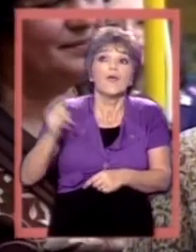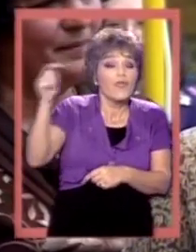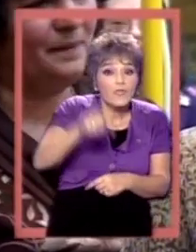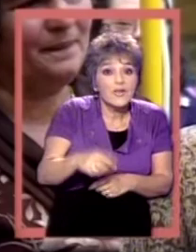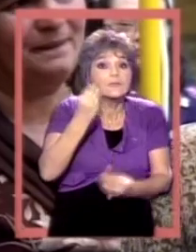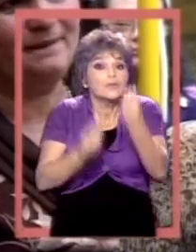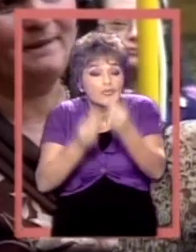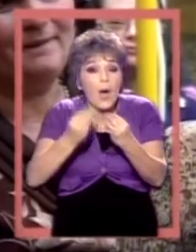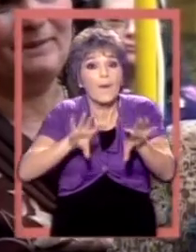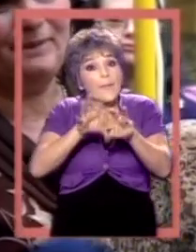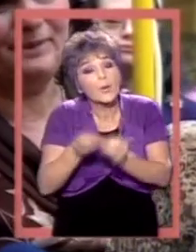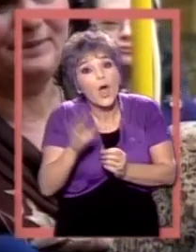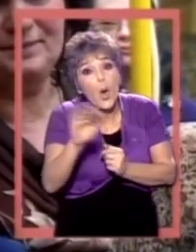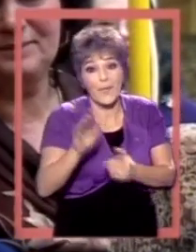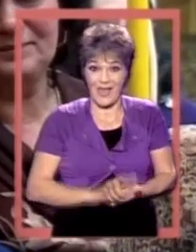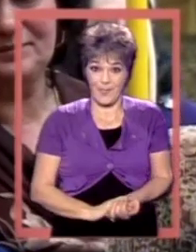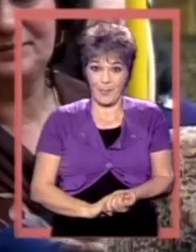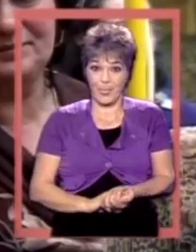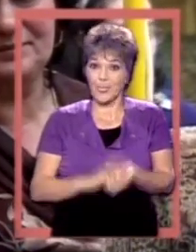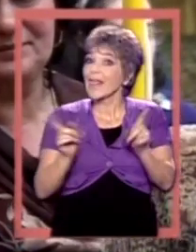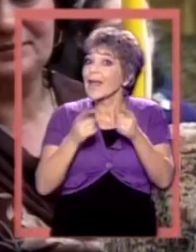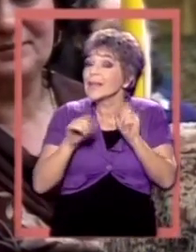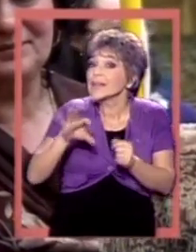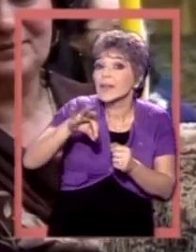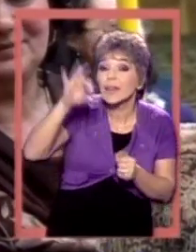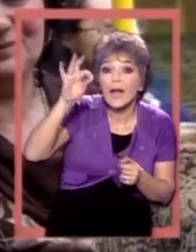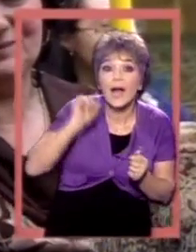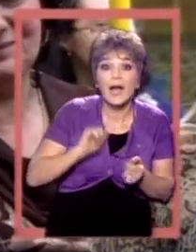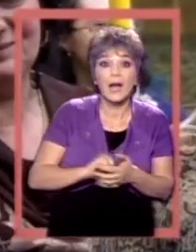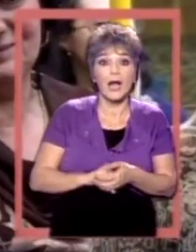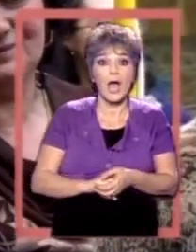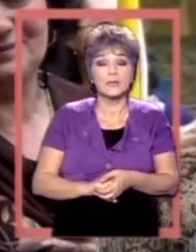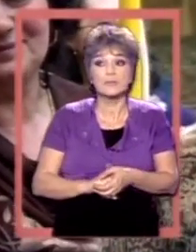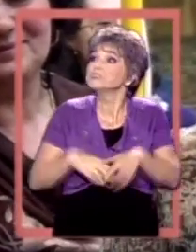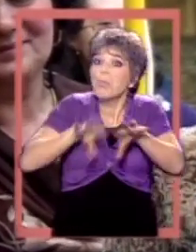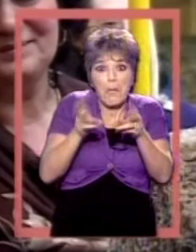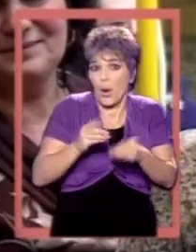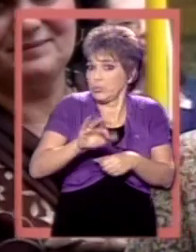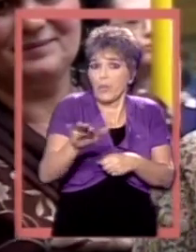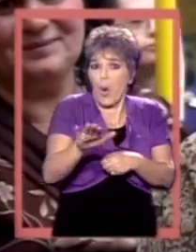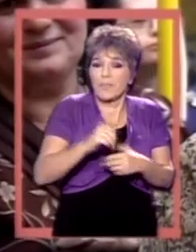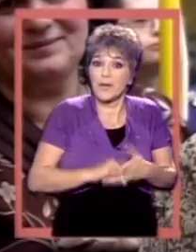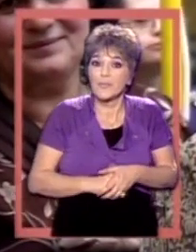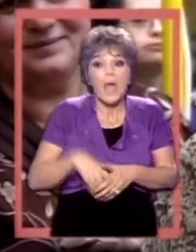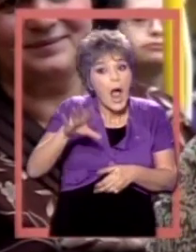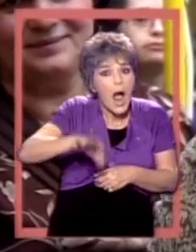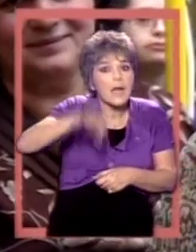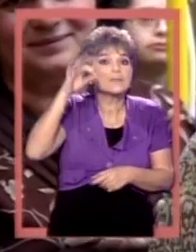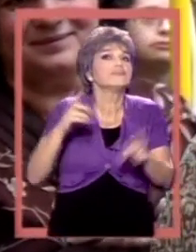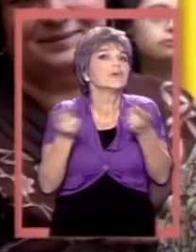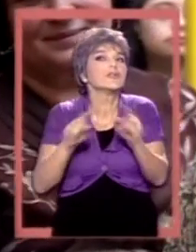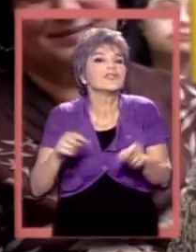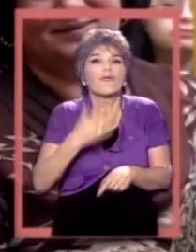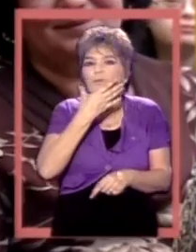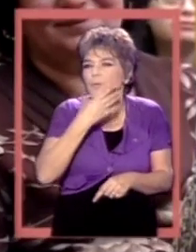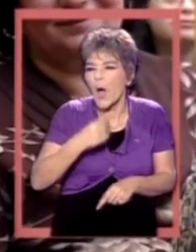diverse activități. Cântecele cine le-a ales? Păi cântecele împreună. Am ales cele mai frumoase, le-am ascultat